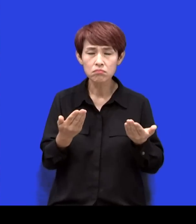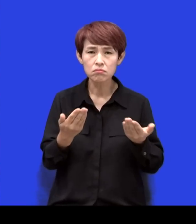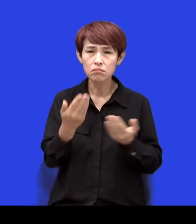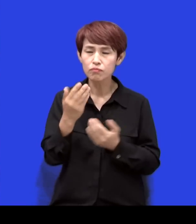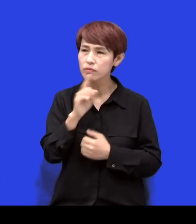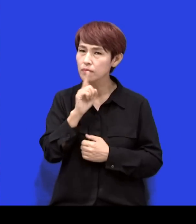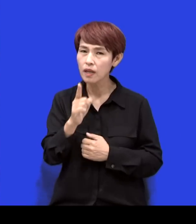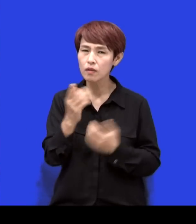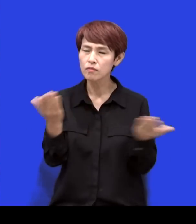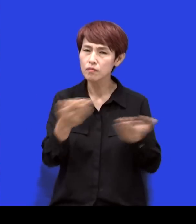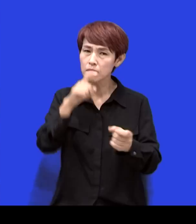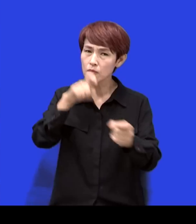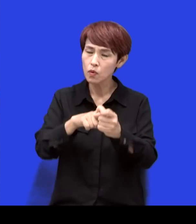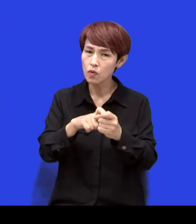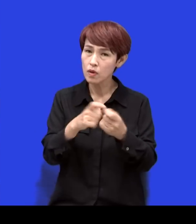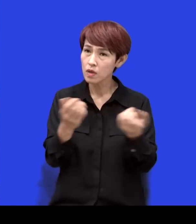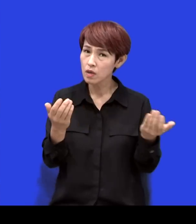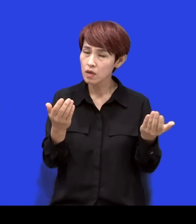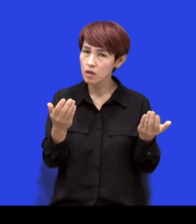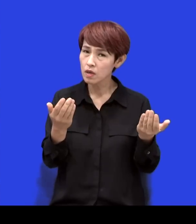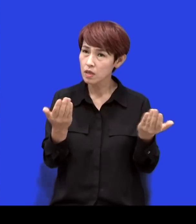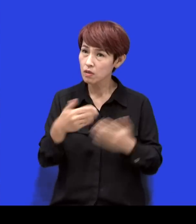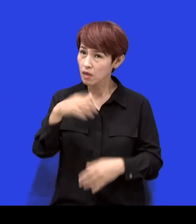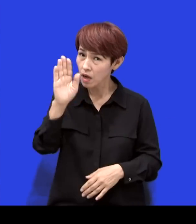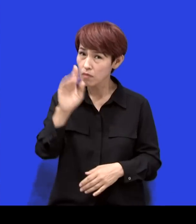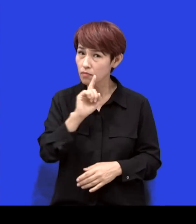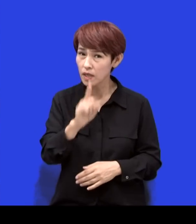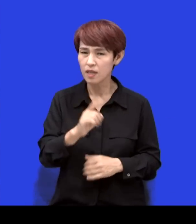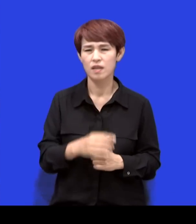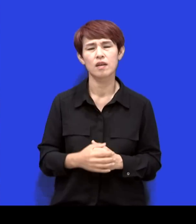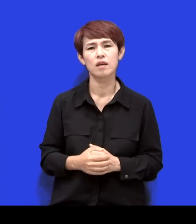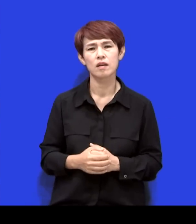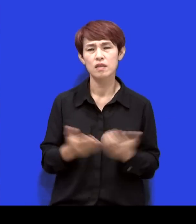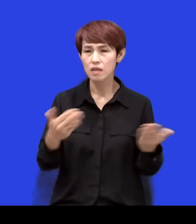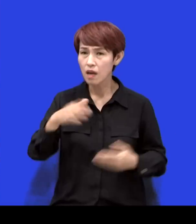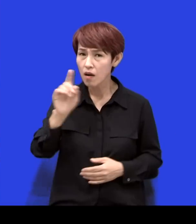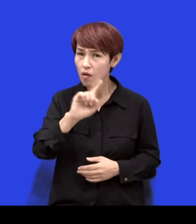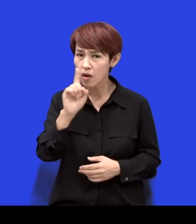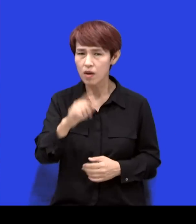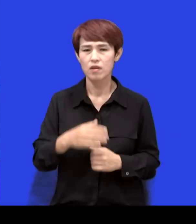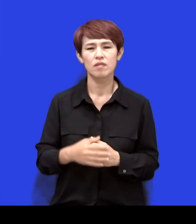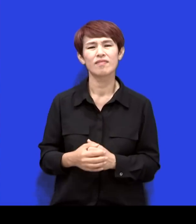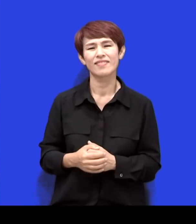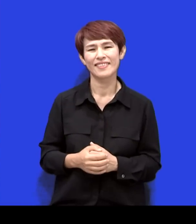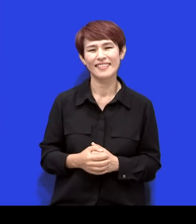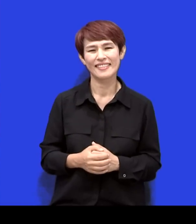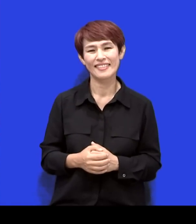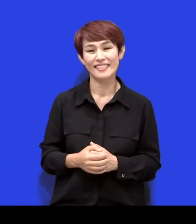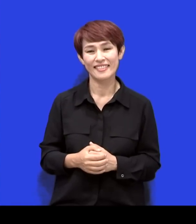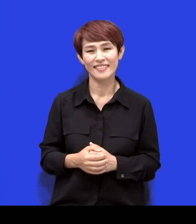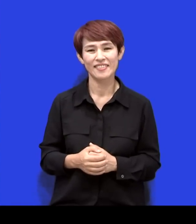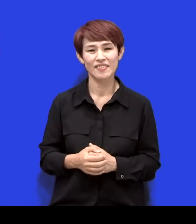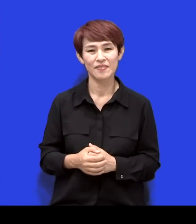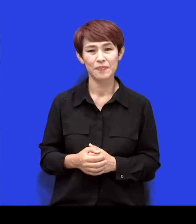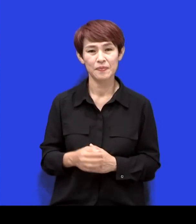떠나는 겁니까? 대단하시죠. 지금 이게 예, 예. 1956년에 나온 성경. 아이고. 아 진짜요? 저도 오랜만에